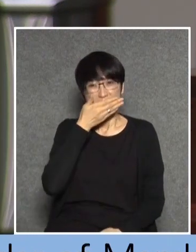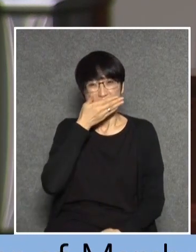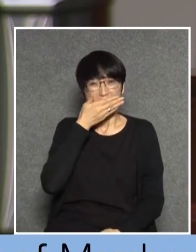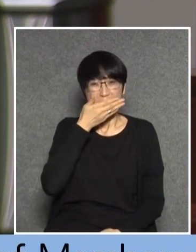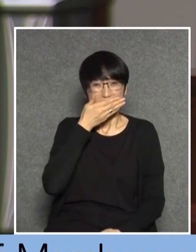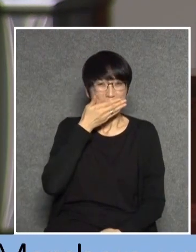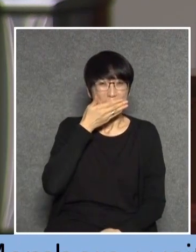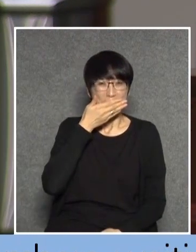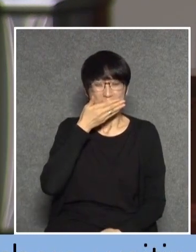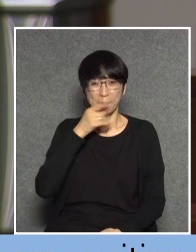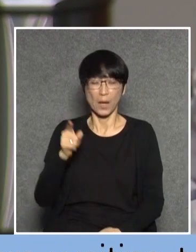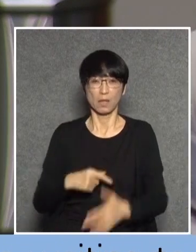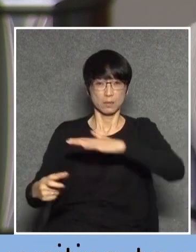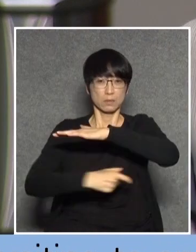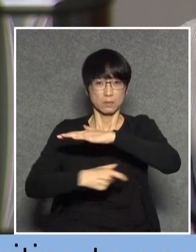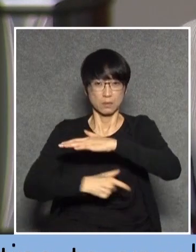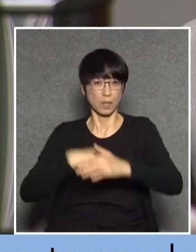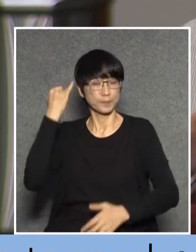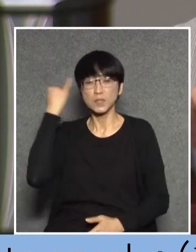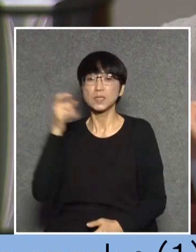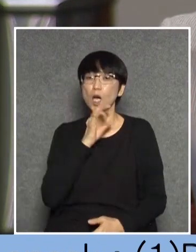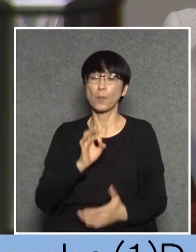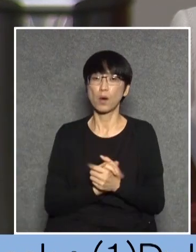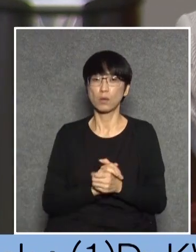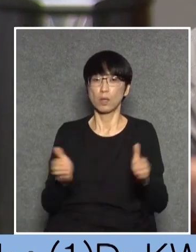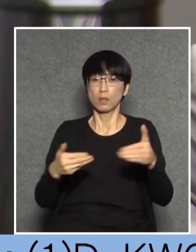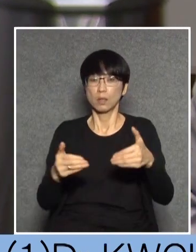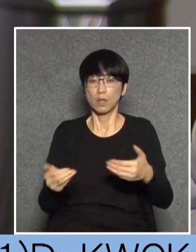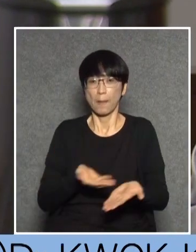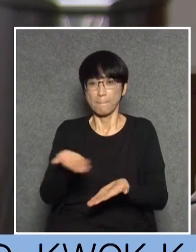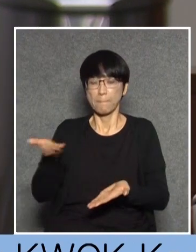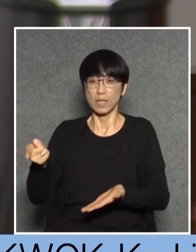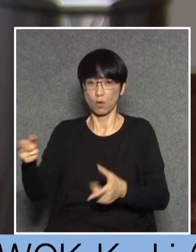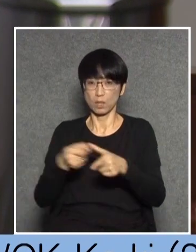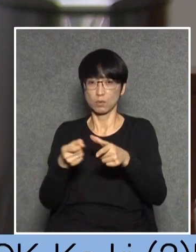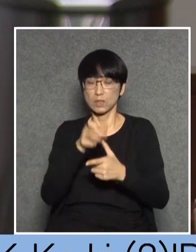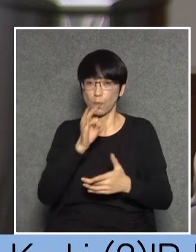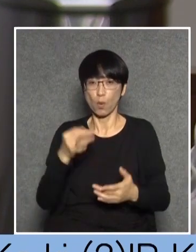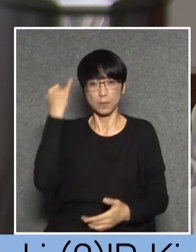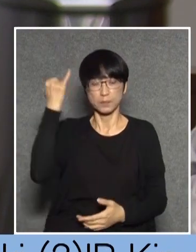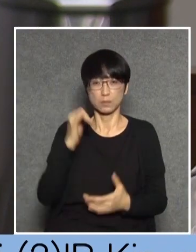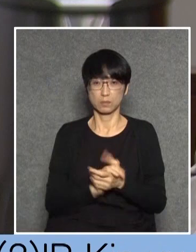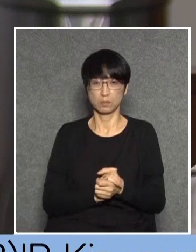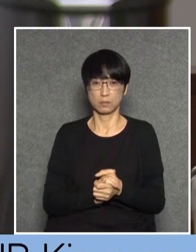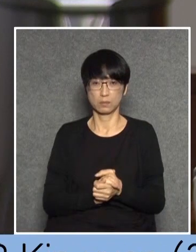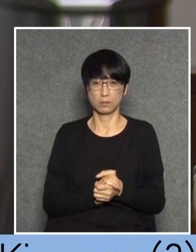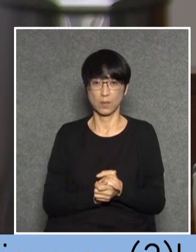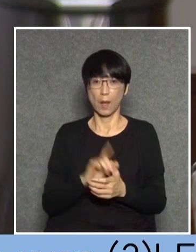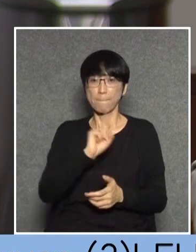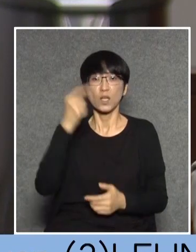有少有冇貪污成分都未知啊，有冇利益輸送俾雷神公司都未知啊，係嘛？互相輸，喂，邊個